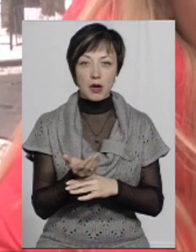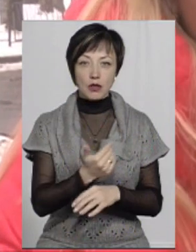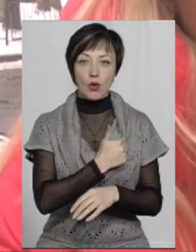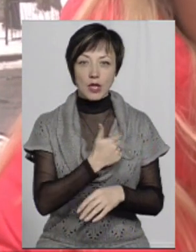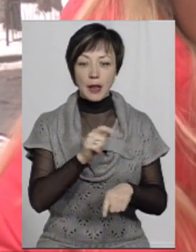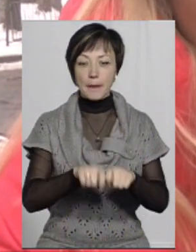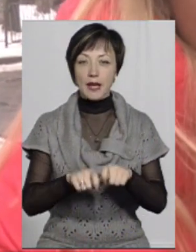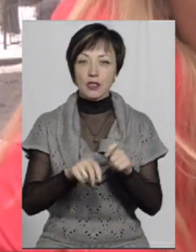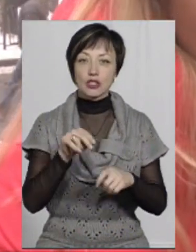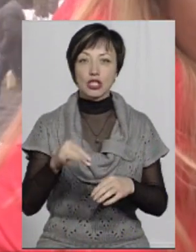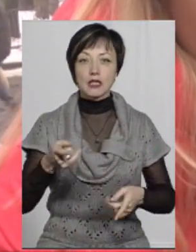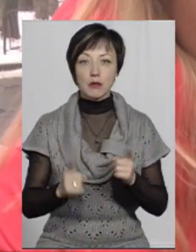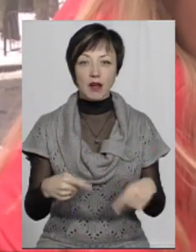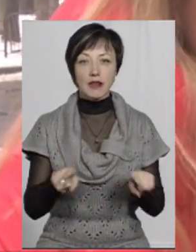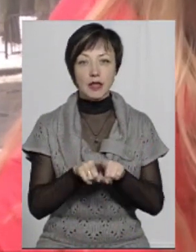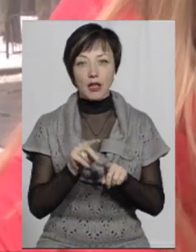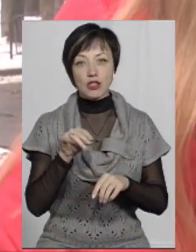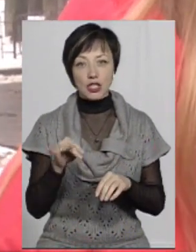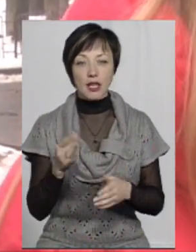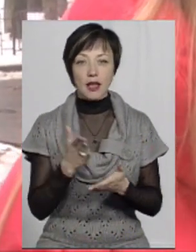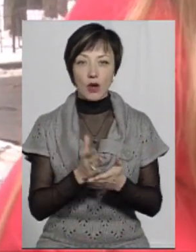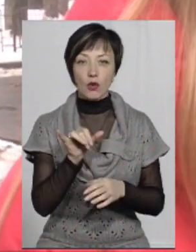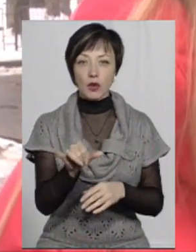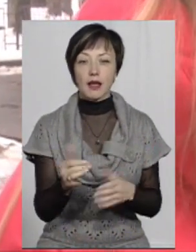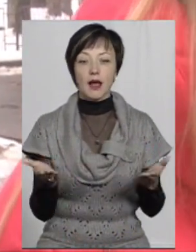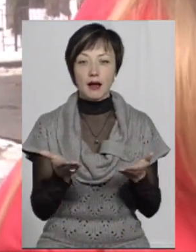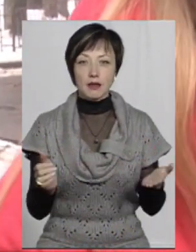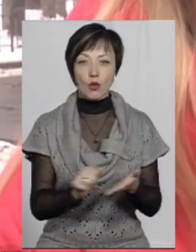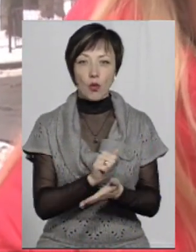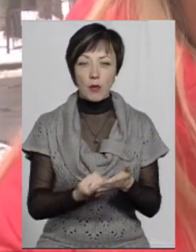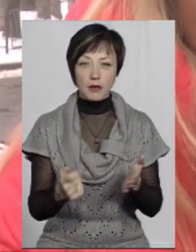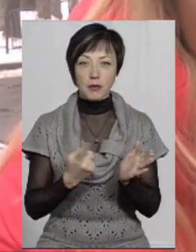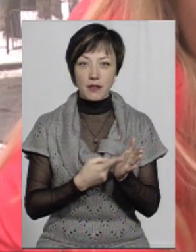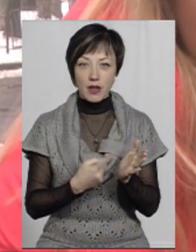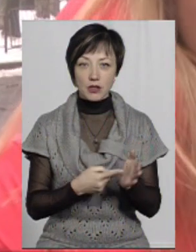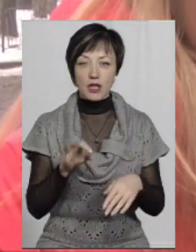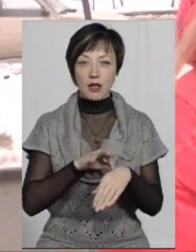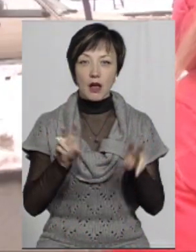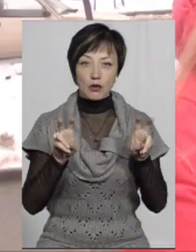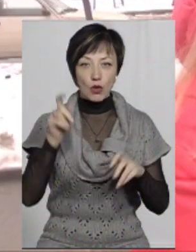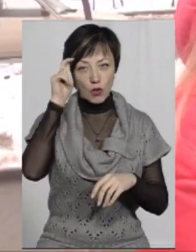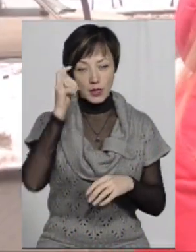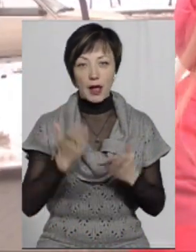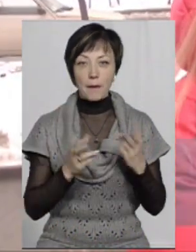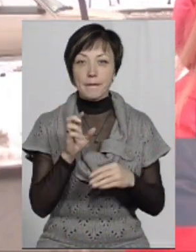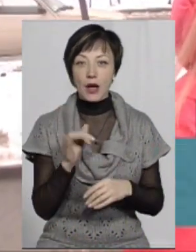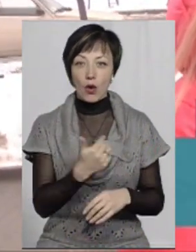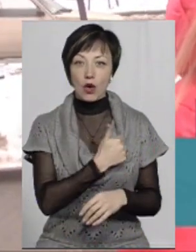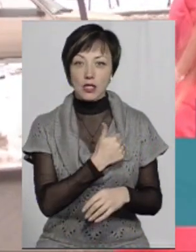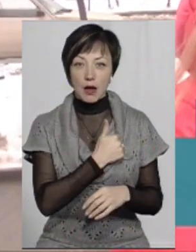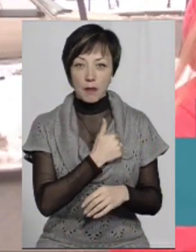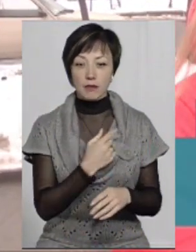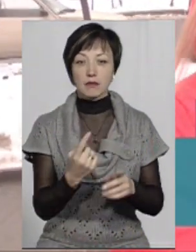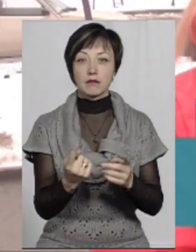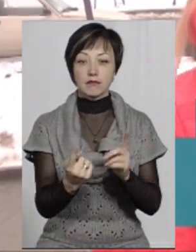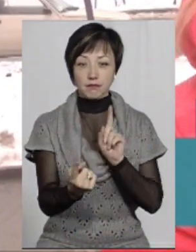захотіли перевірити, чи насправді це так, і чи насправді є в неї хоча б якісь документи, які підтверджують діагноз хлопчика. Якби вона хоча б